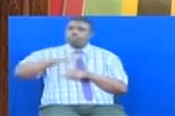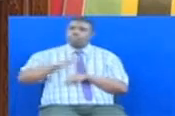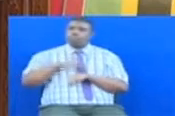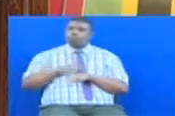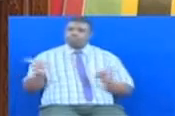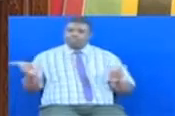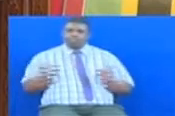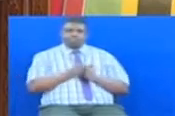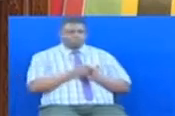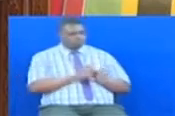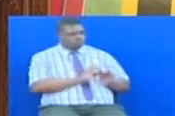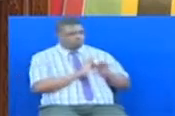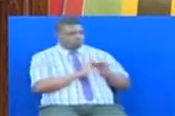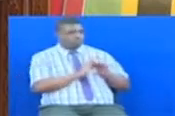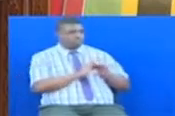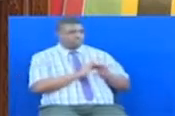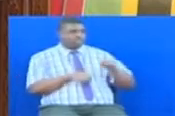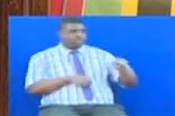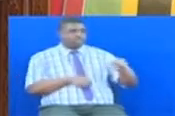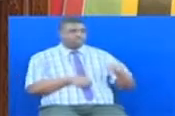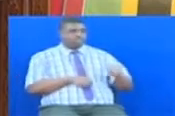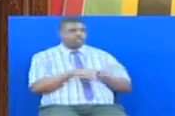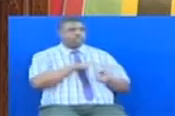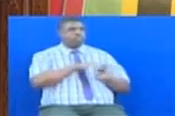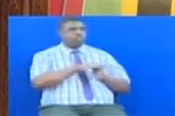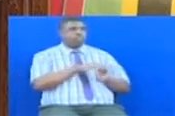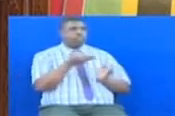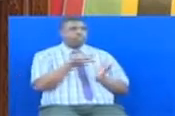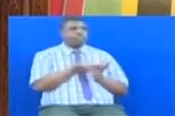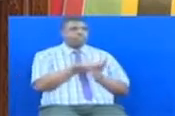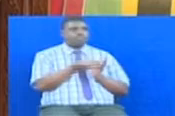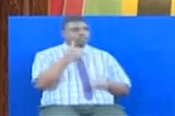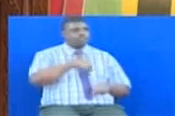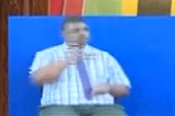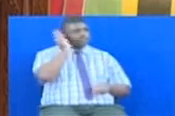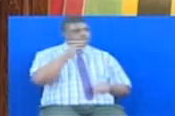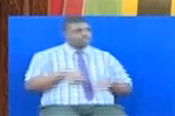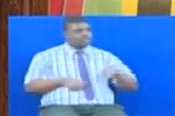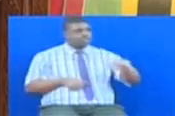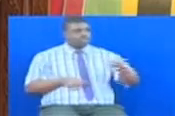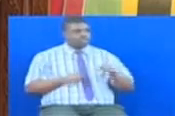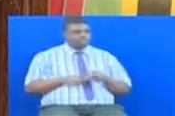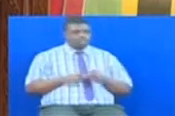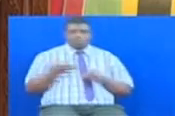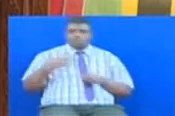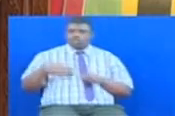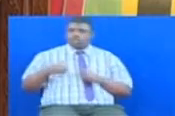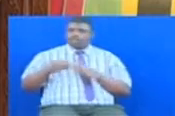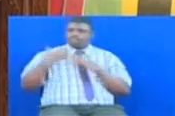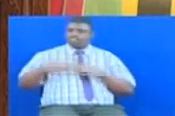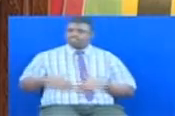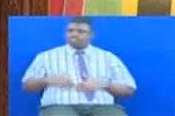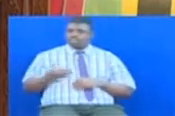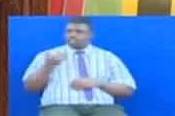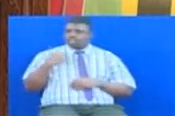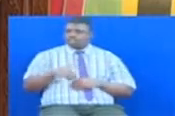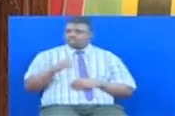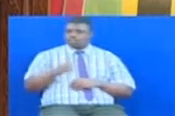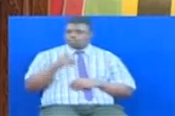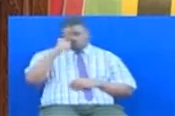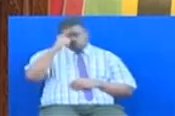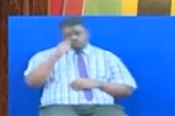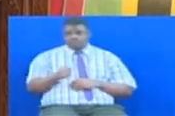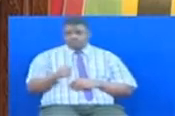kukupa ushirikiano kuhakikisha matumizi ya fedha ya serikali kwenye eneo la dawa na Wizara ya Afya yanaenda kuwa ya uadilifu